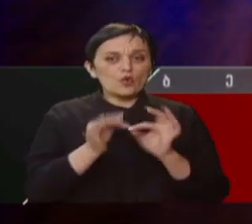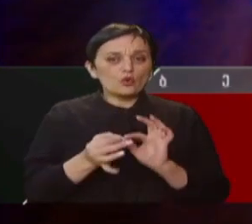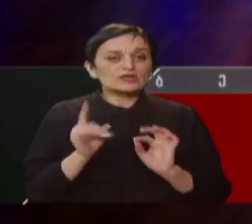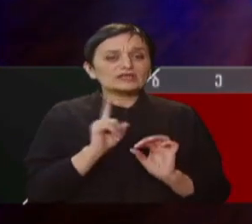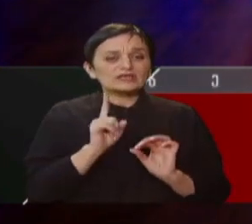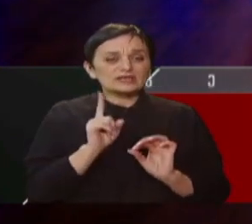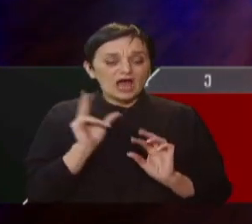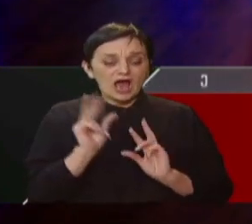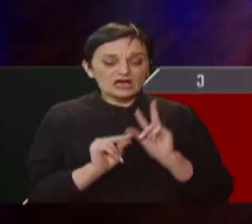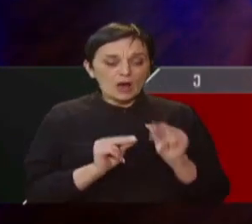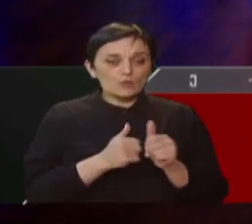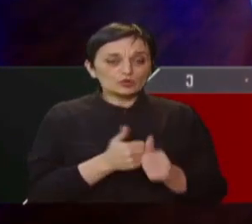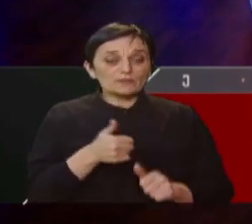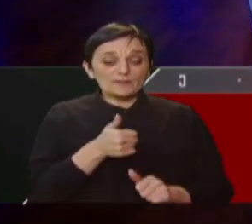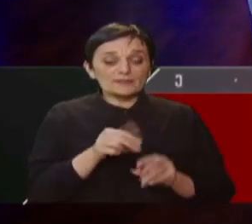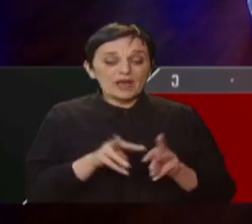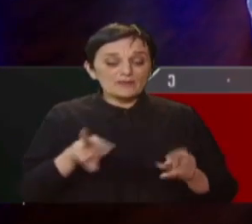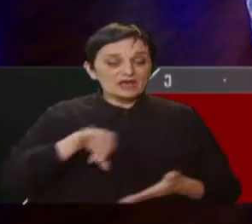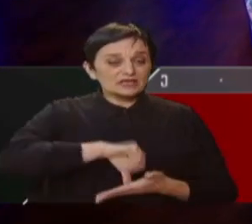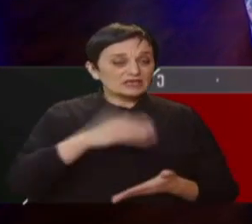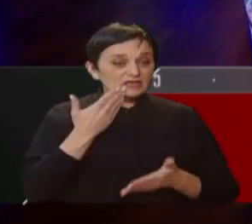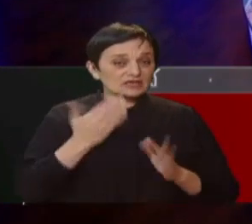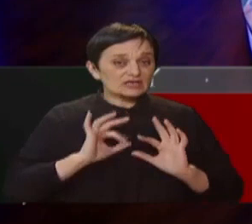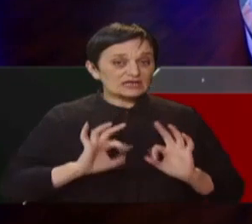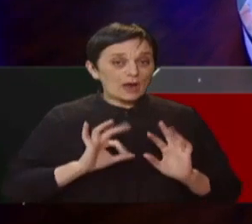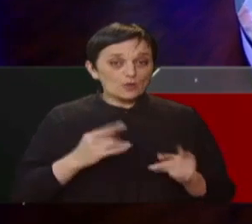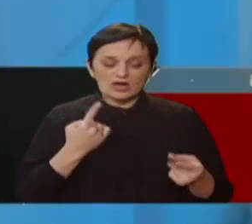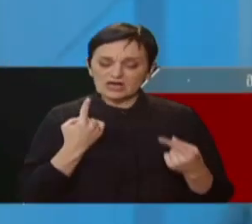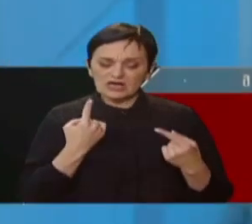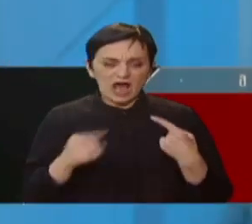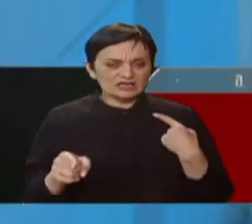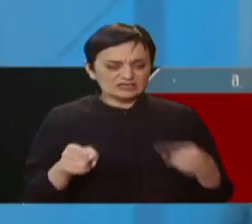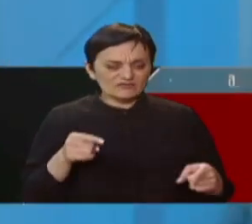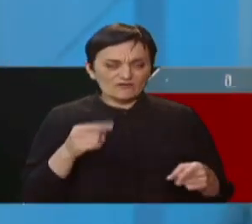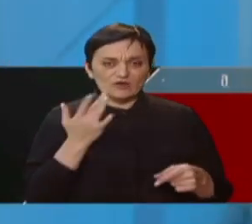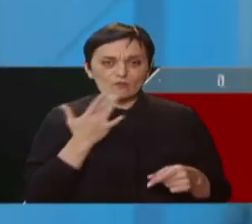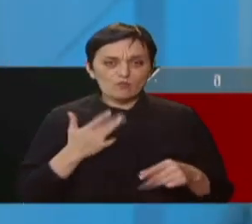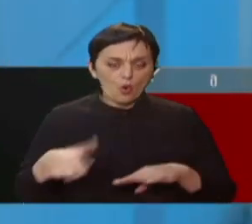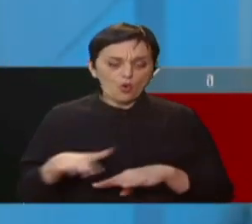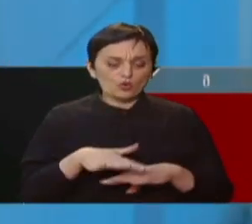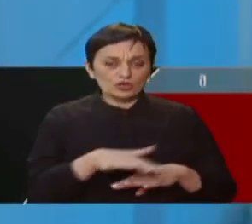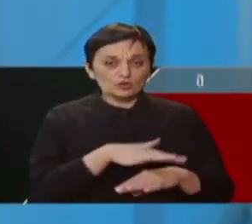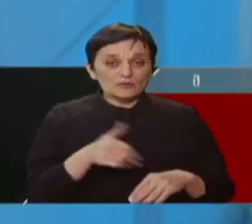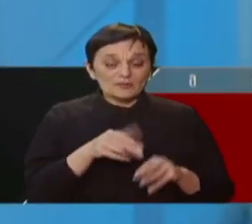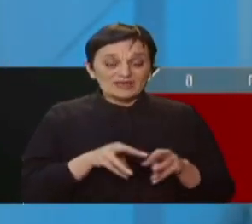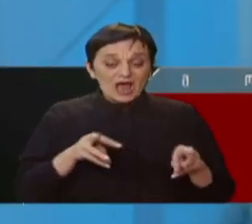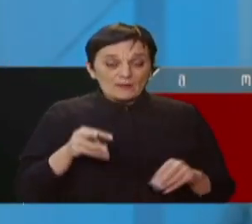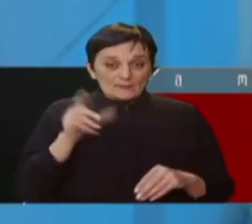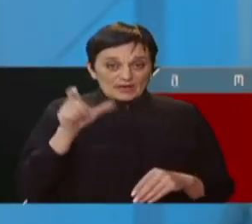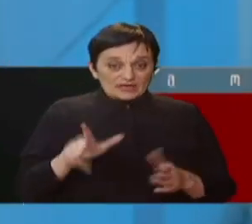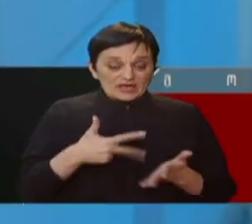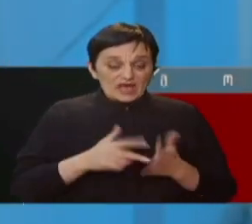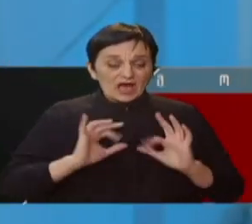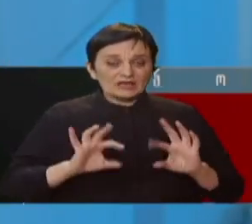რა გამოხმაურება მოჰყვა დღეს პრემიერის გამოსვლას? დიახ, განსხვავებული არის შეფასებები პოლიტიკურ სპექტრში. პრემიერ-მინისტრის მიერ წარდგენილ